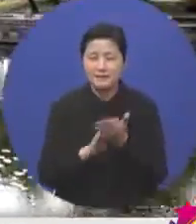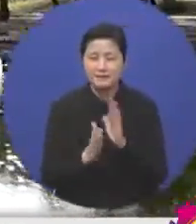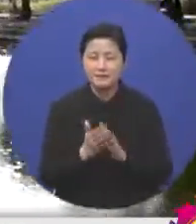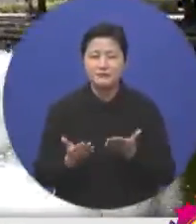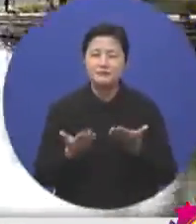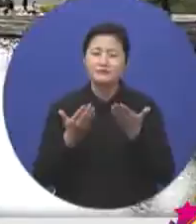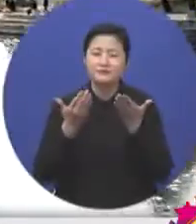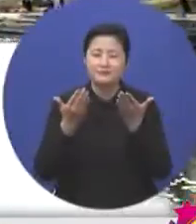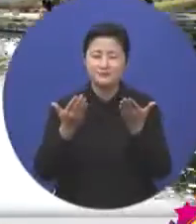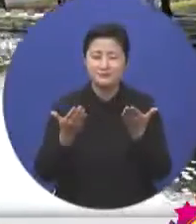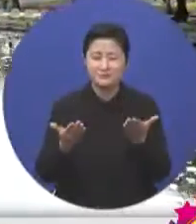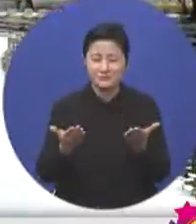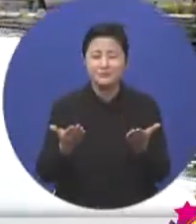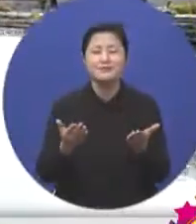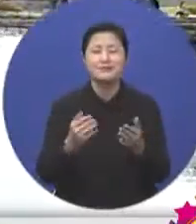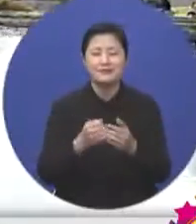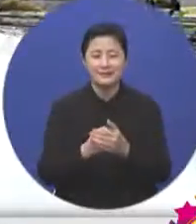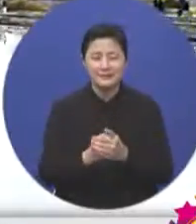아낌없이 줄 거야.